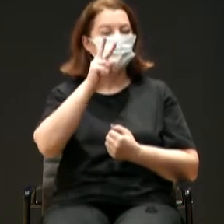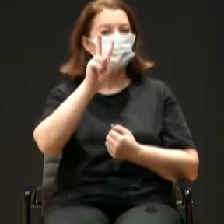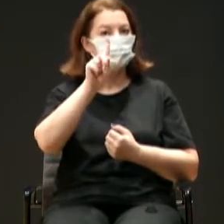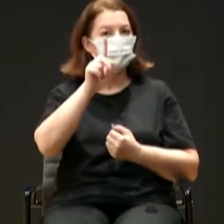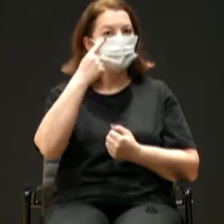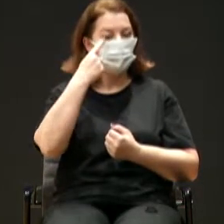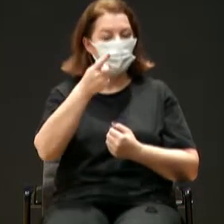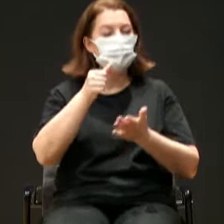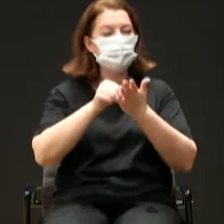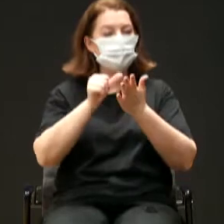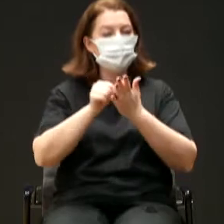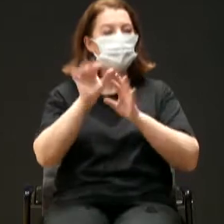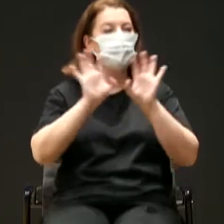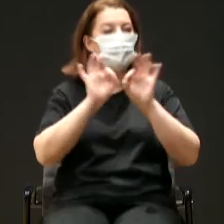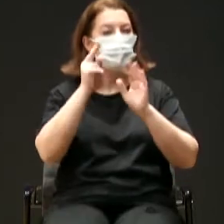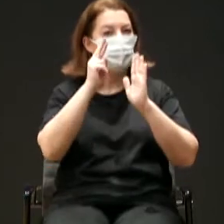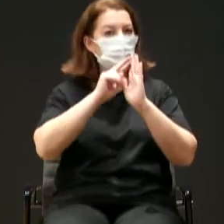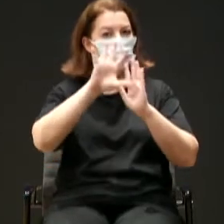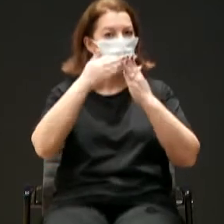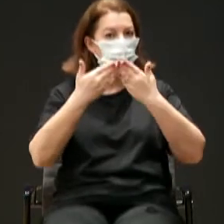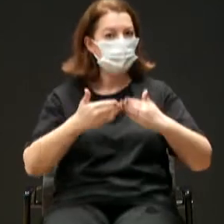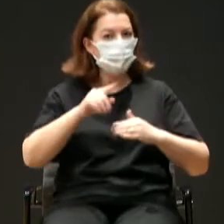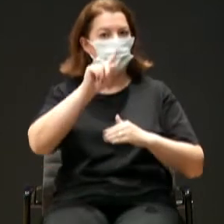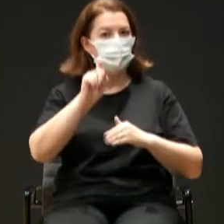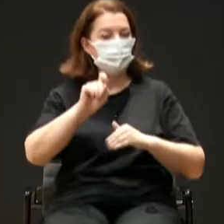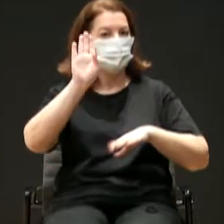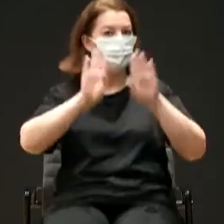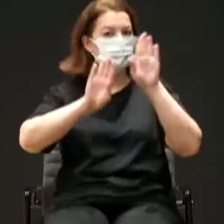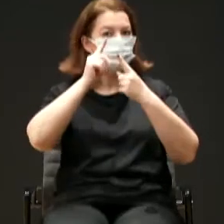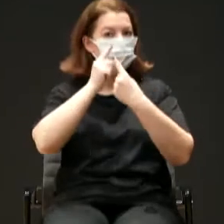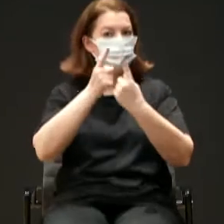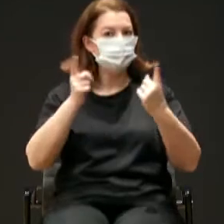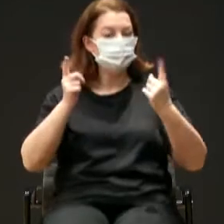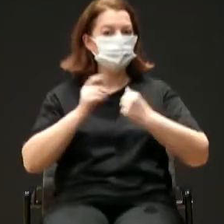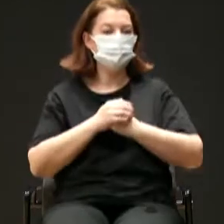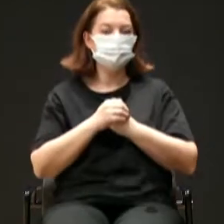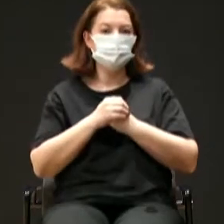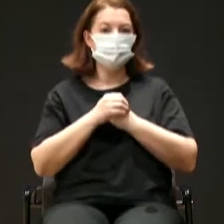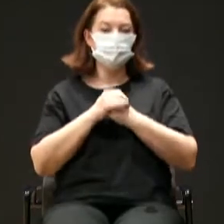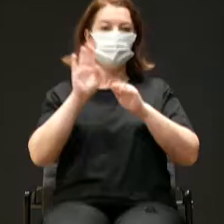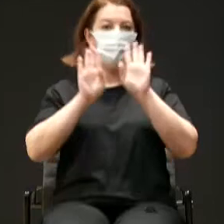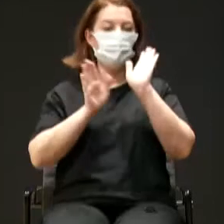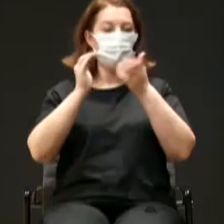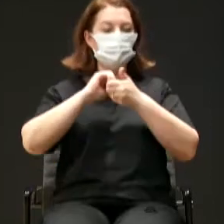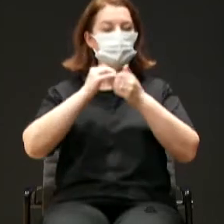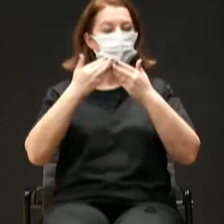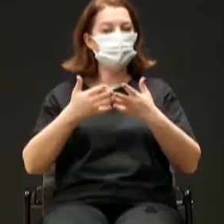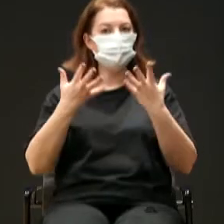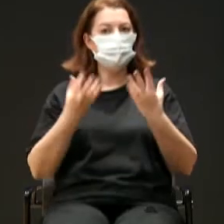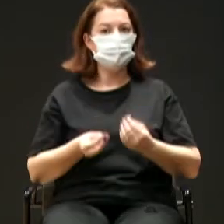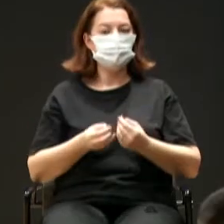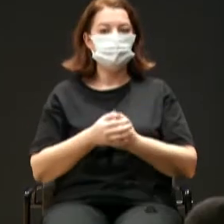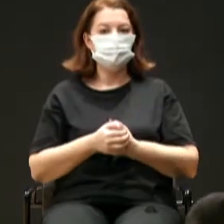07.06.2021 tarihli meclis zabıt özetinin okunmuş olmasını oylarınıza sunuyorum. Kabul edenler, oy birliğiyle kabul edilmiştir.